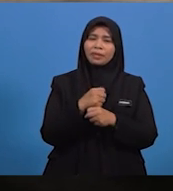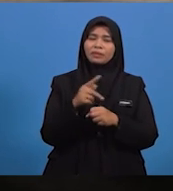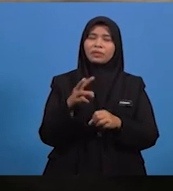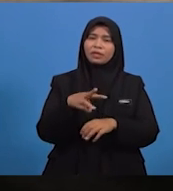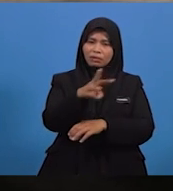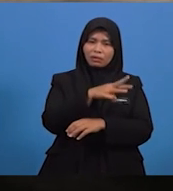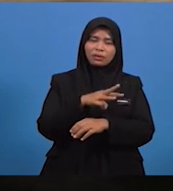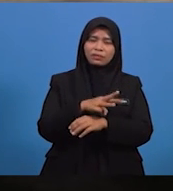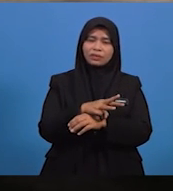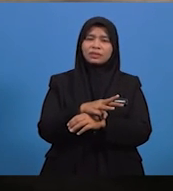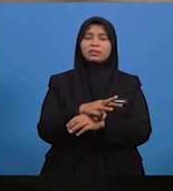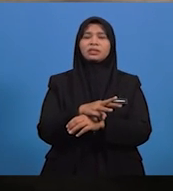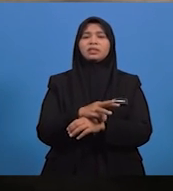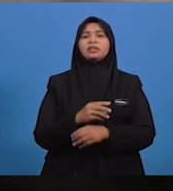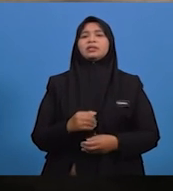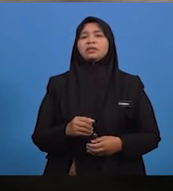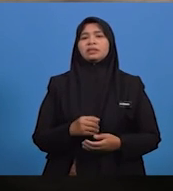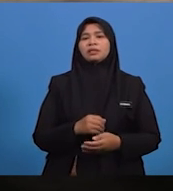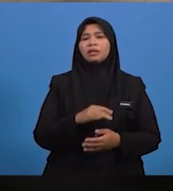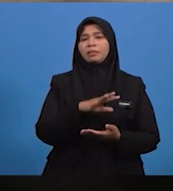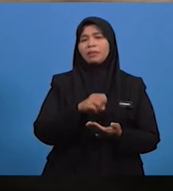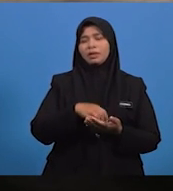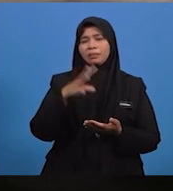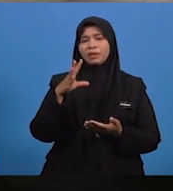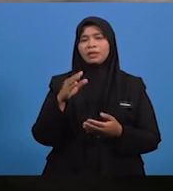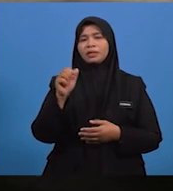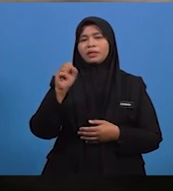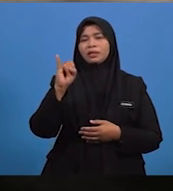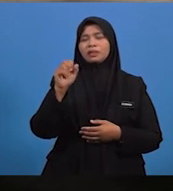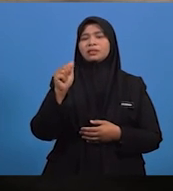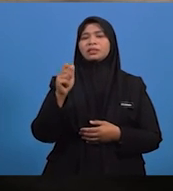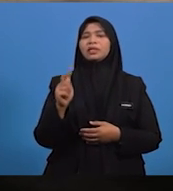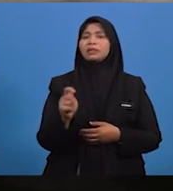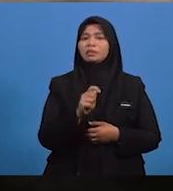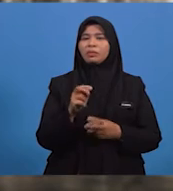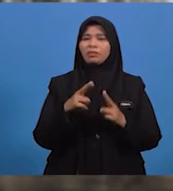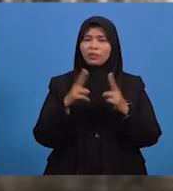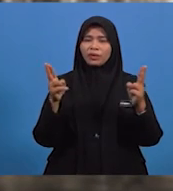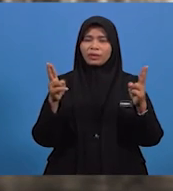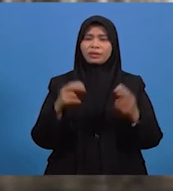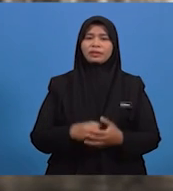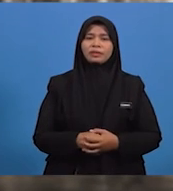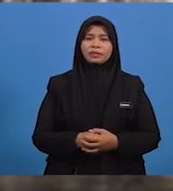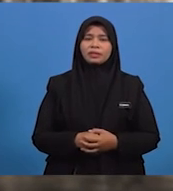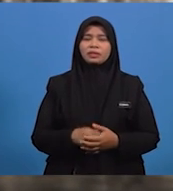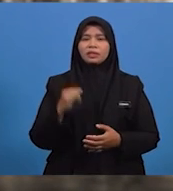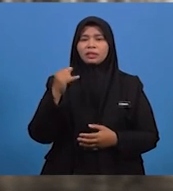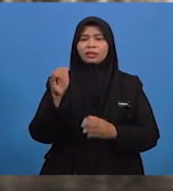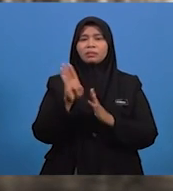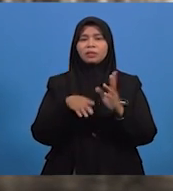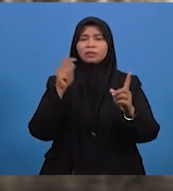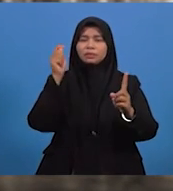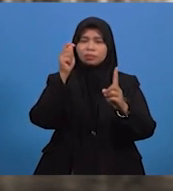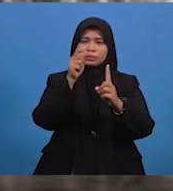iaitu Lingkungan Kesemakmuran Asia Timur Raya. Ia